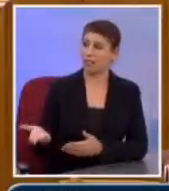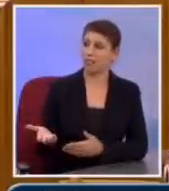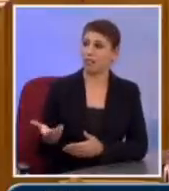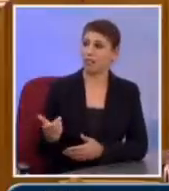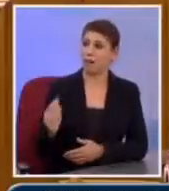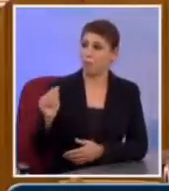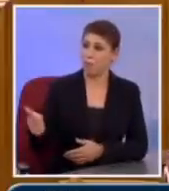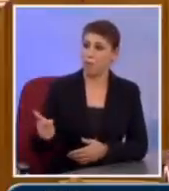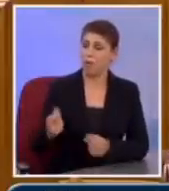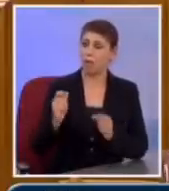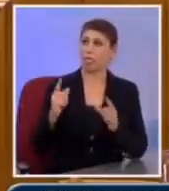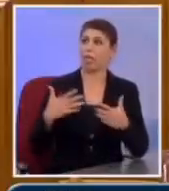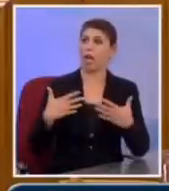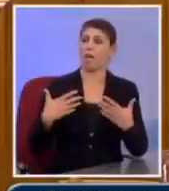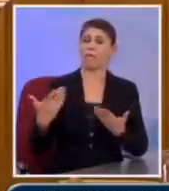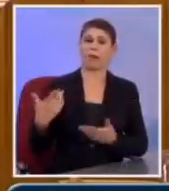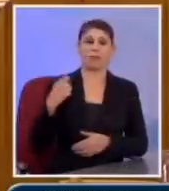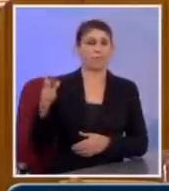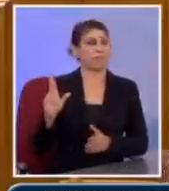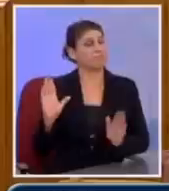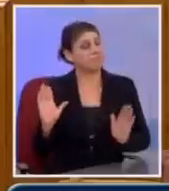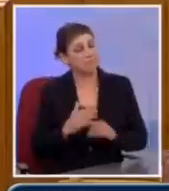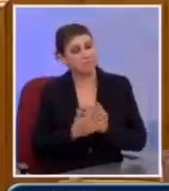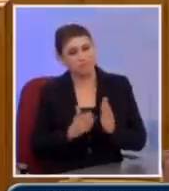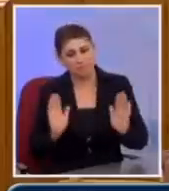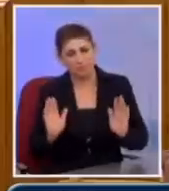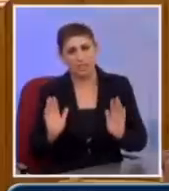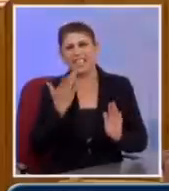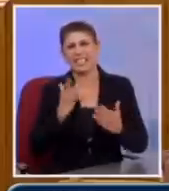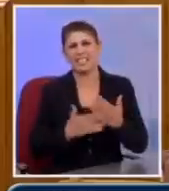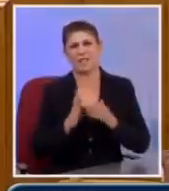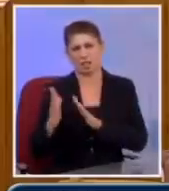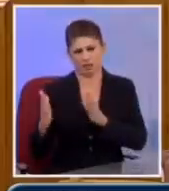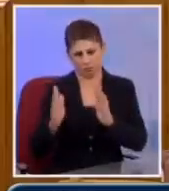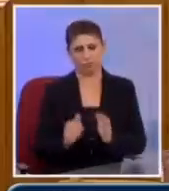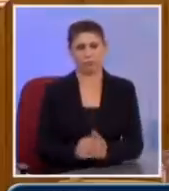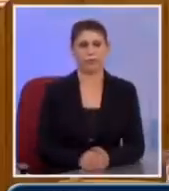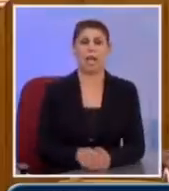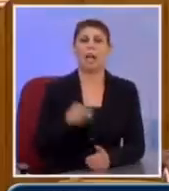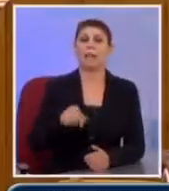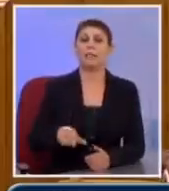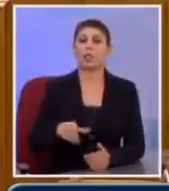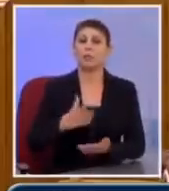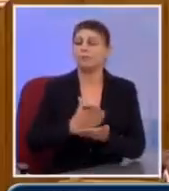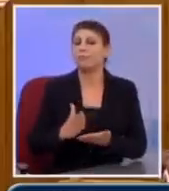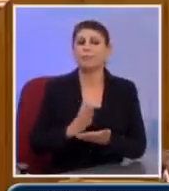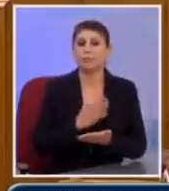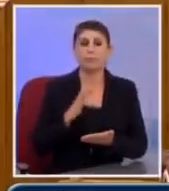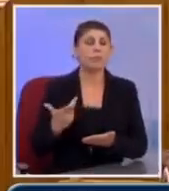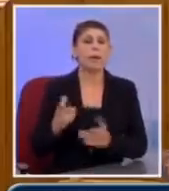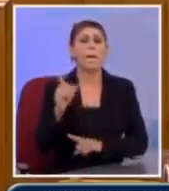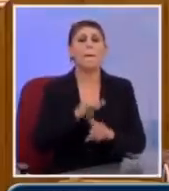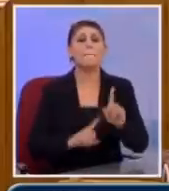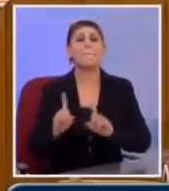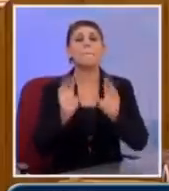Λοιπόν, αυτό που μας χωρίζει είναι με ποιες προϋποθέσεις θα